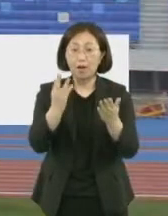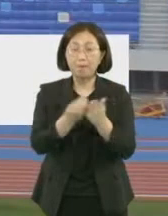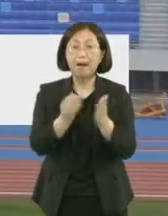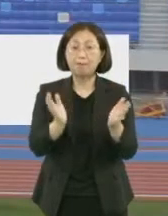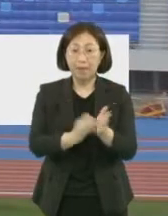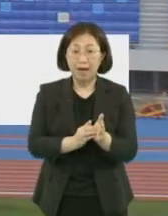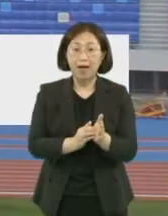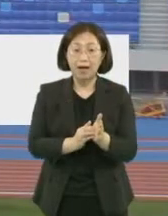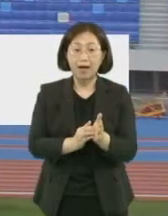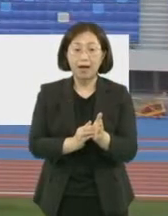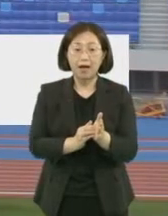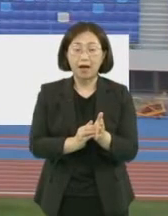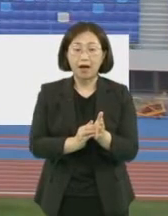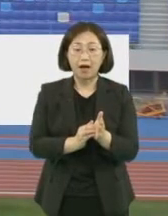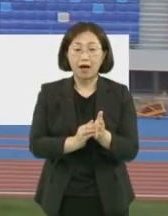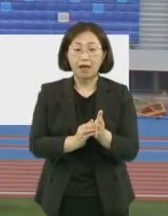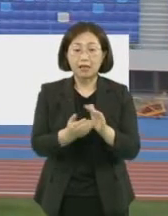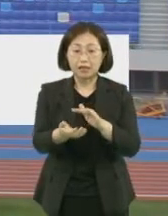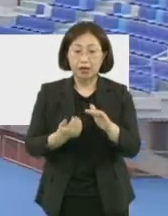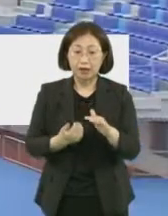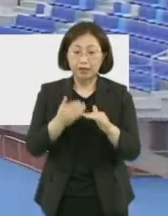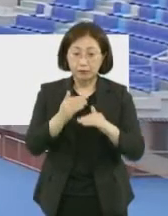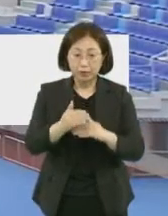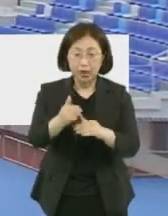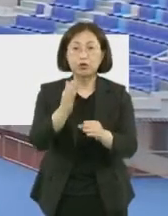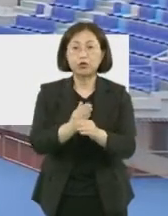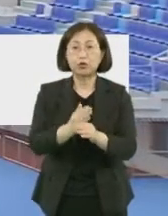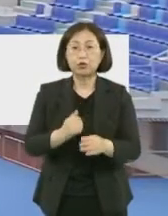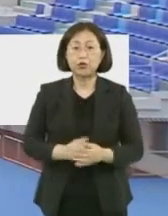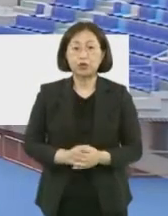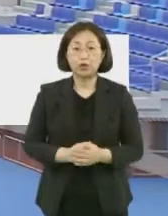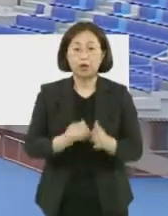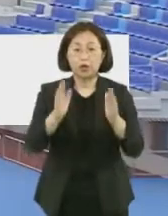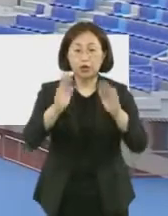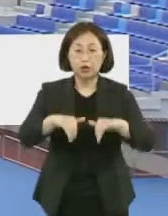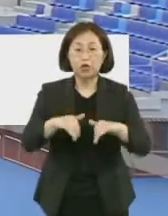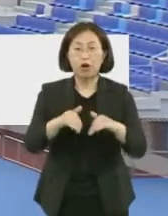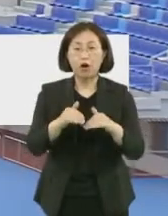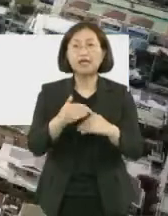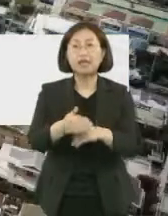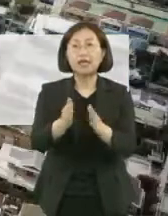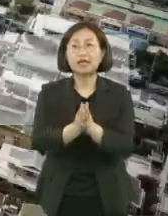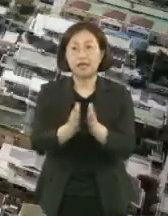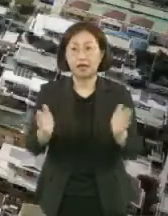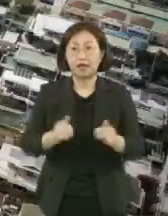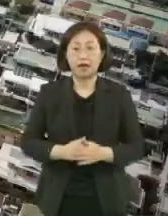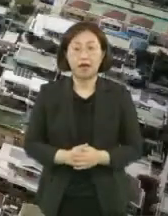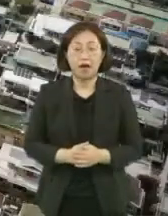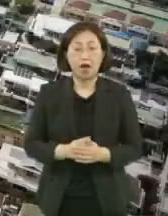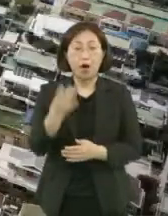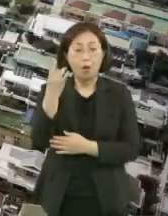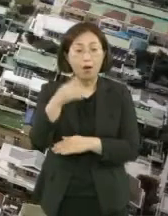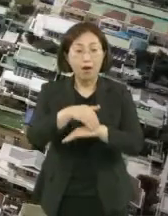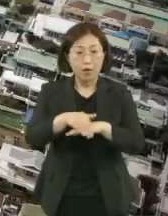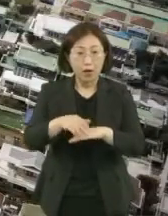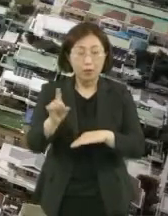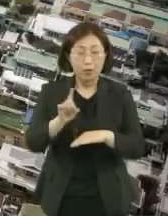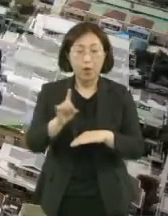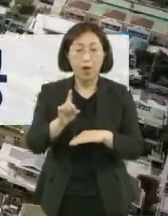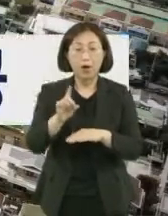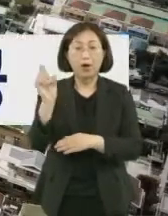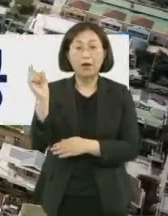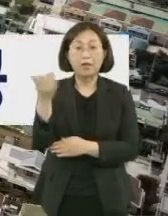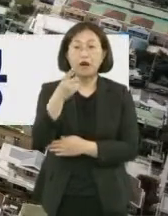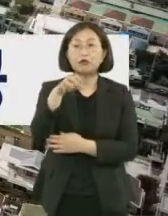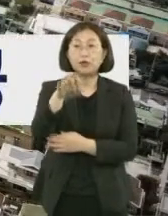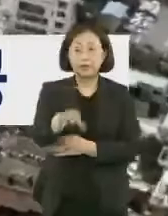본체 철거하기 전에 그런 과정들을 지금 하고 있죠. 철거 들어간 거예요. 당초 계획대로라면 대전 새